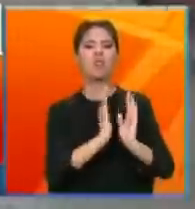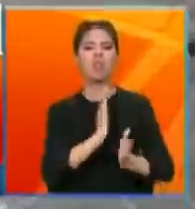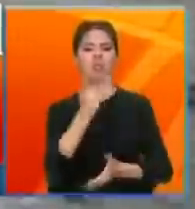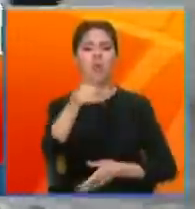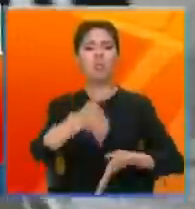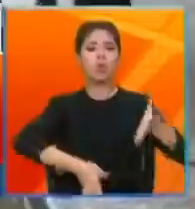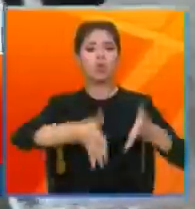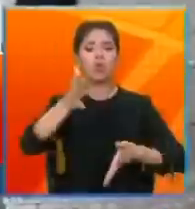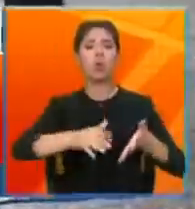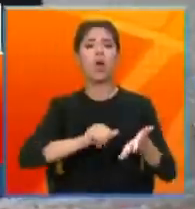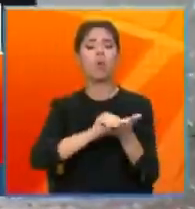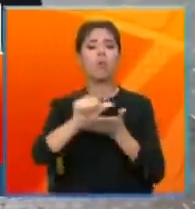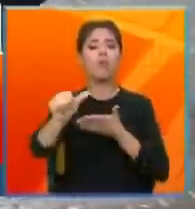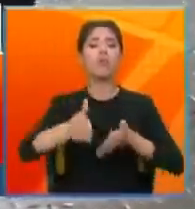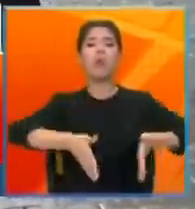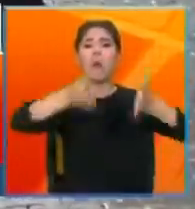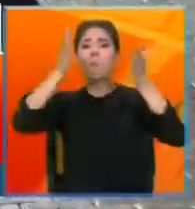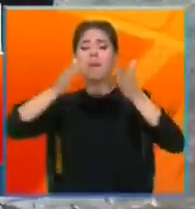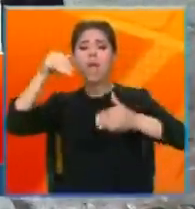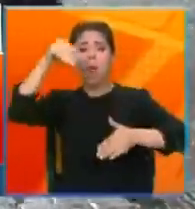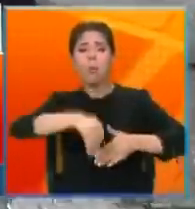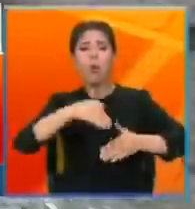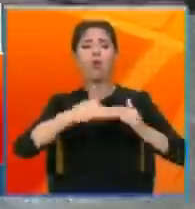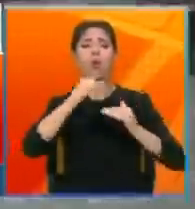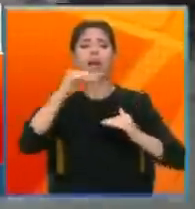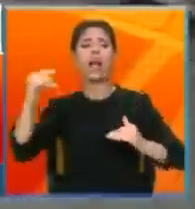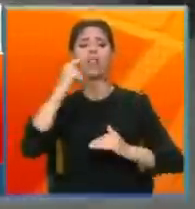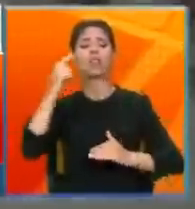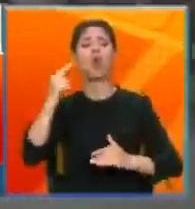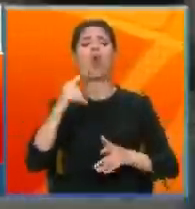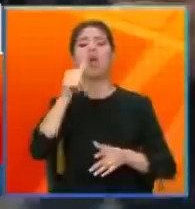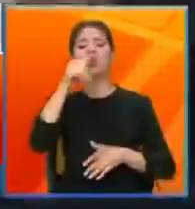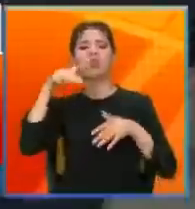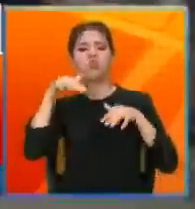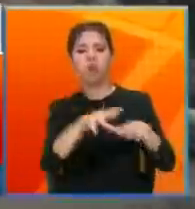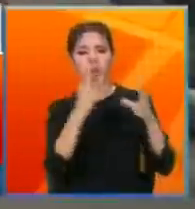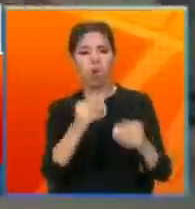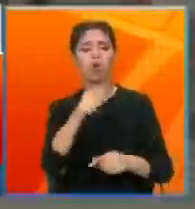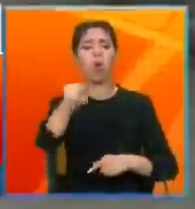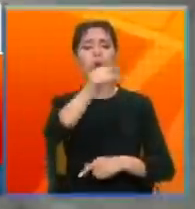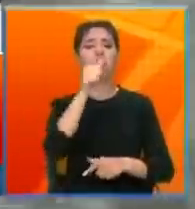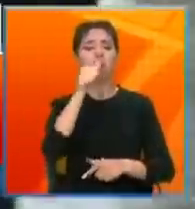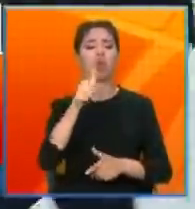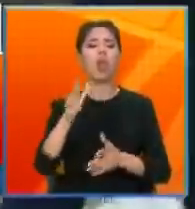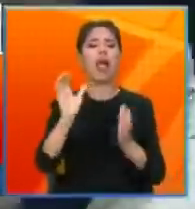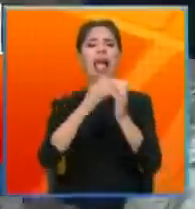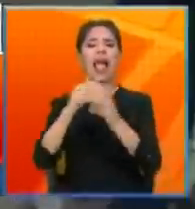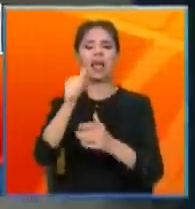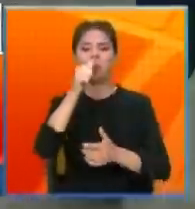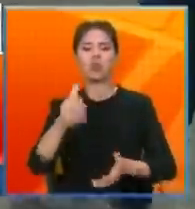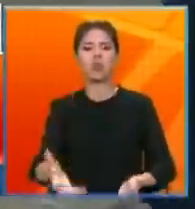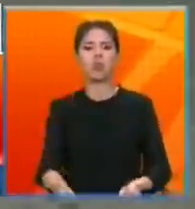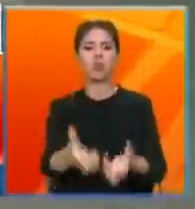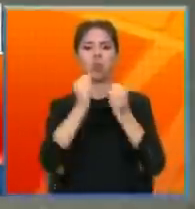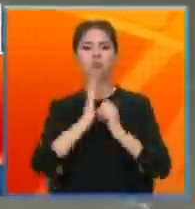Bu sokaktaki neredeyse bütün binaların bodrum katını su bastı ve şu anda da işte o sular ekipler tarafından boşaltılıyor.